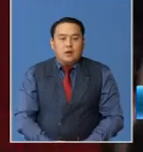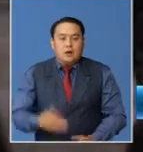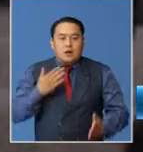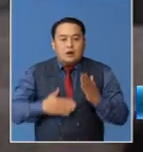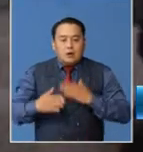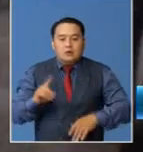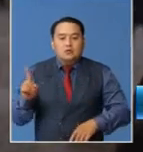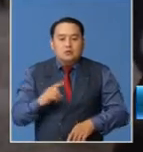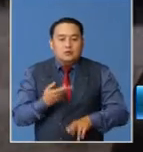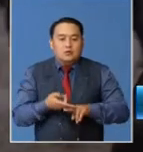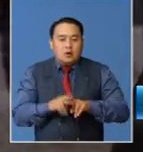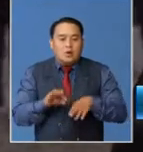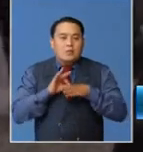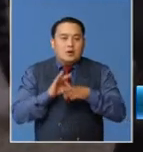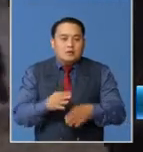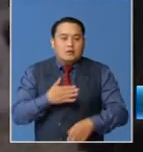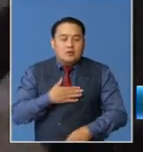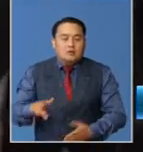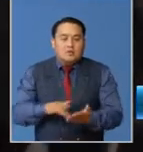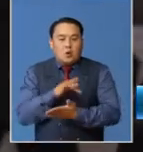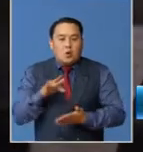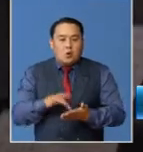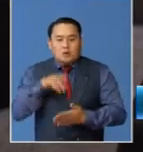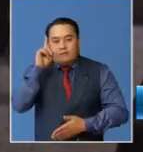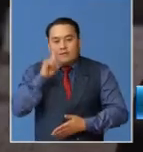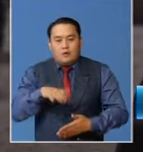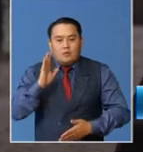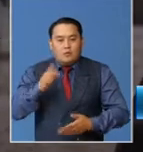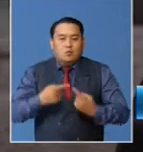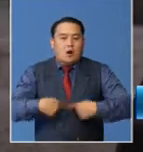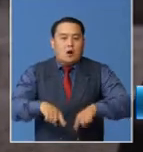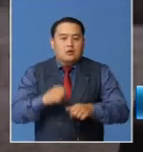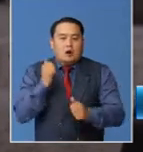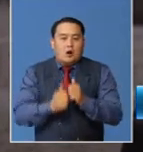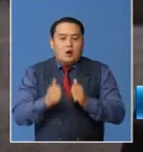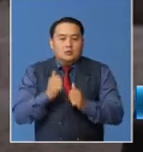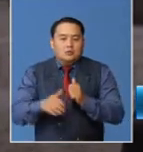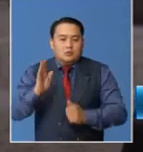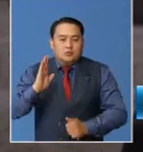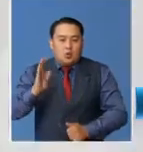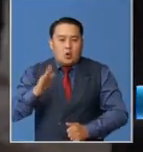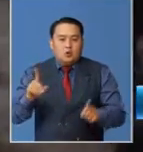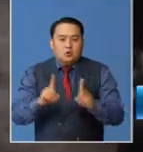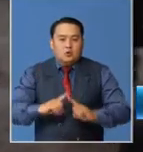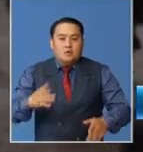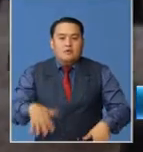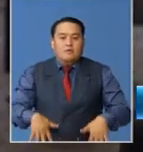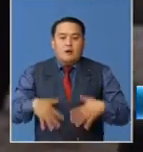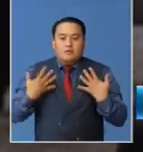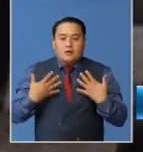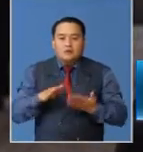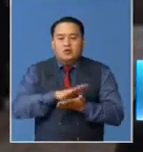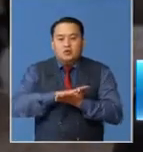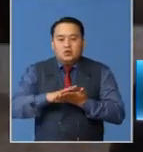Очень рада, что такие концерты проводятся в нашем городе. Надеюсь, они будут организовываться как можно чаще. Особенно меня вдохновляет